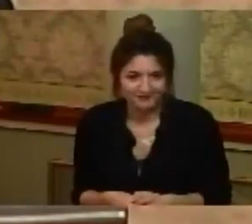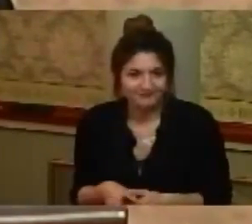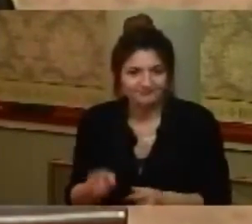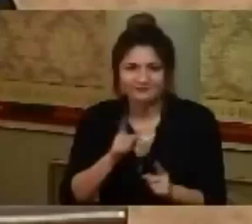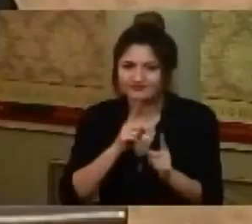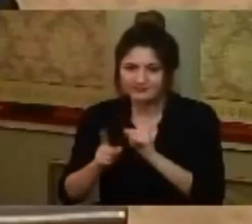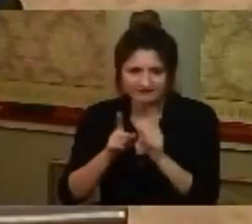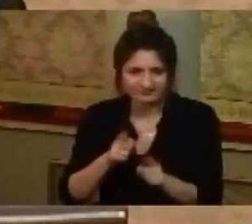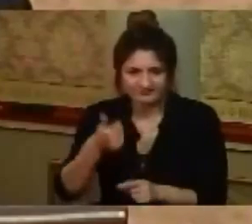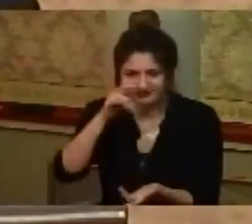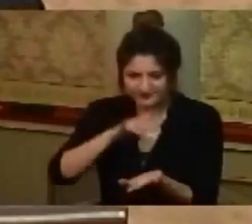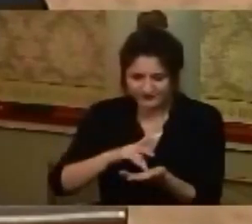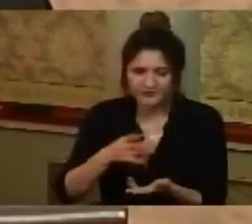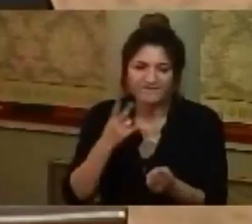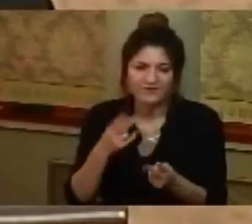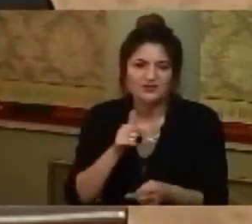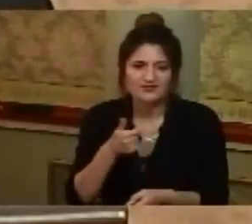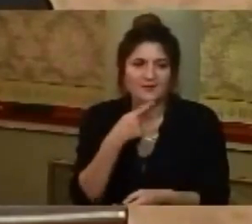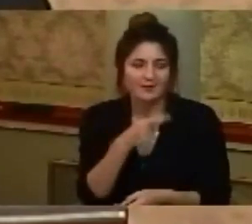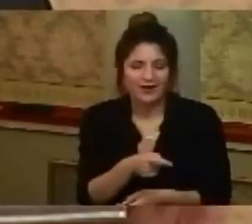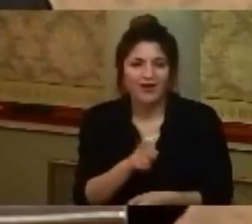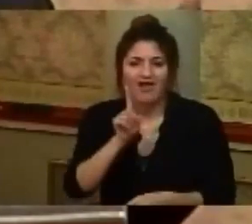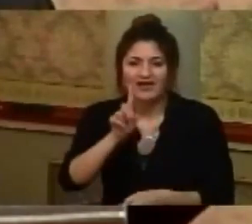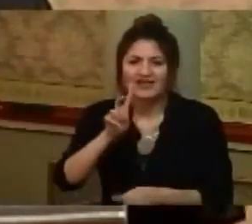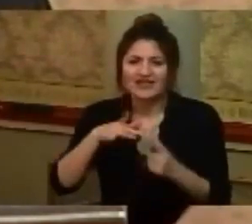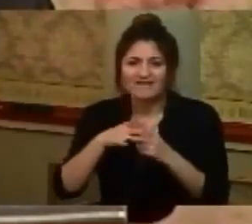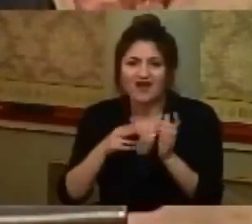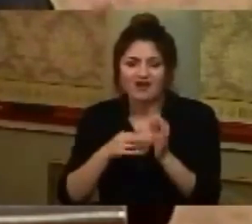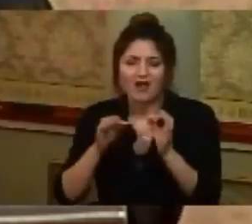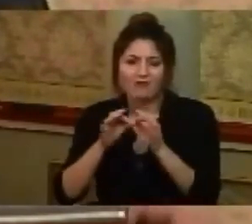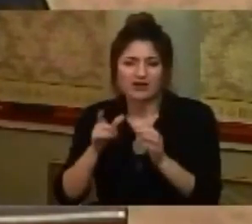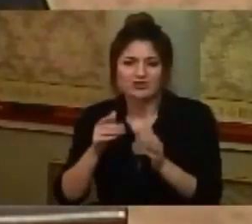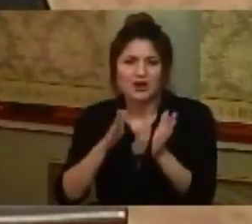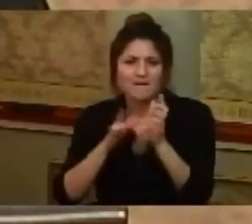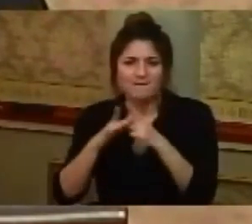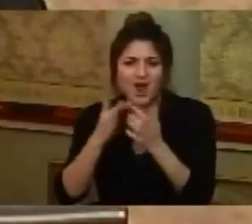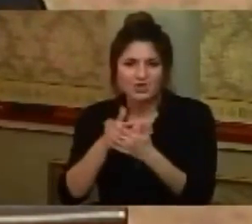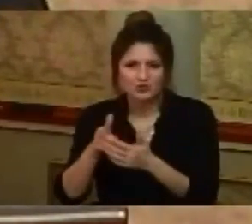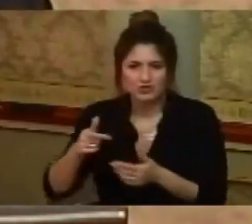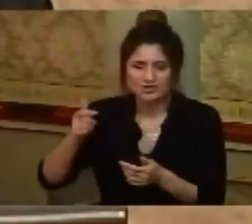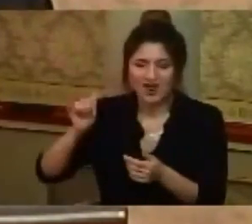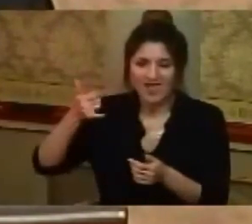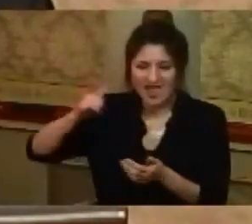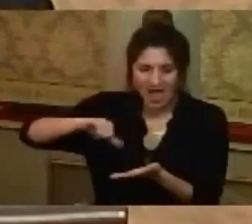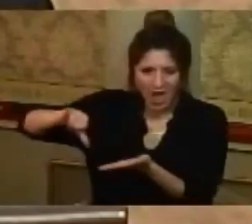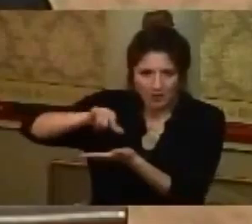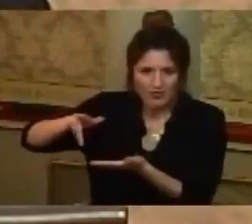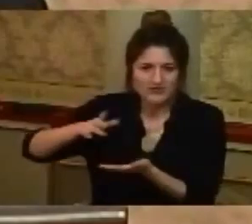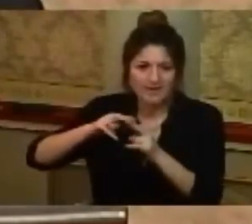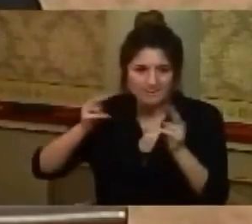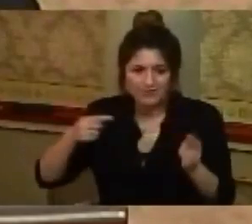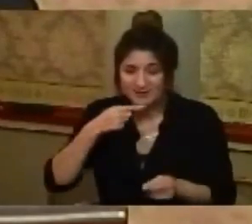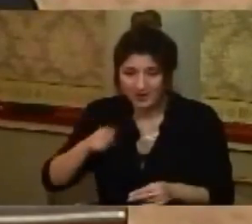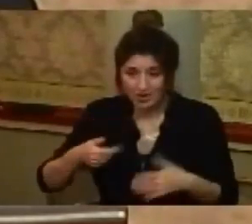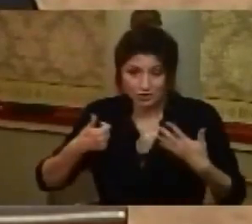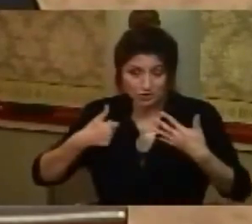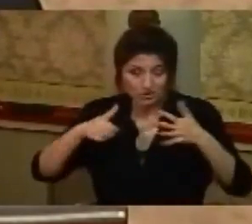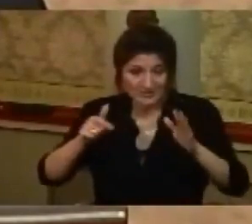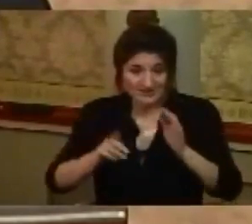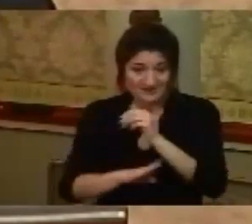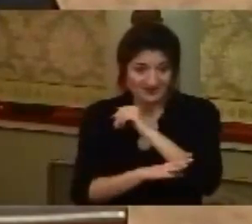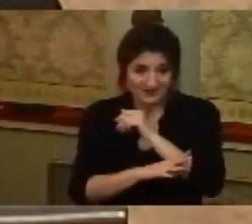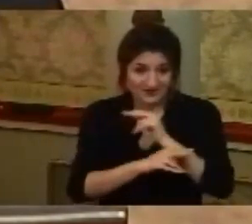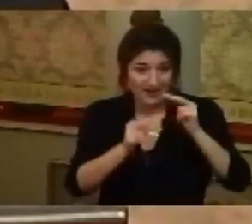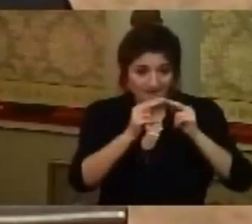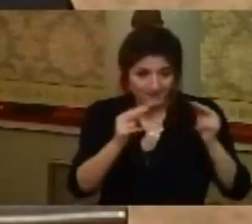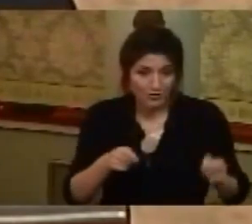promete prioritete sam vam rekao. Što se tiče Ivane Brlić-Mažuranić, o Jarunskom, Pješačkom i ovom mostu sam vam rekao. 16. drveni most, u drugoj polovici